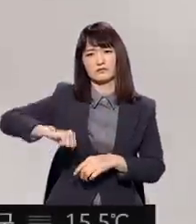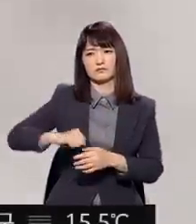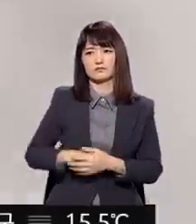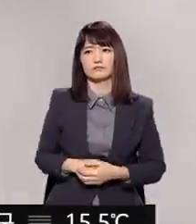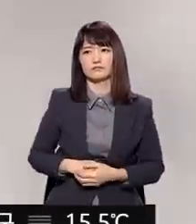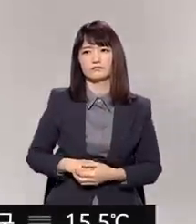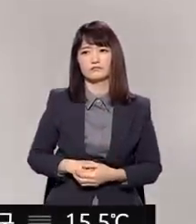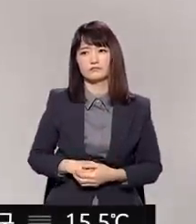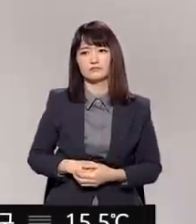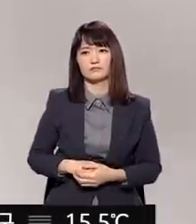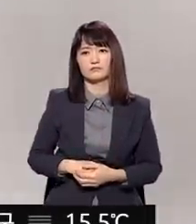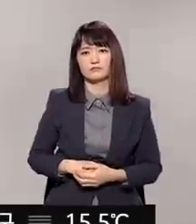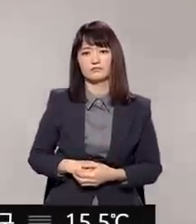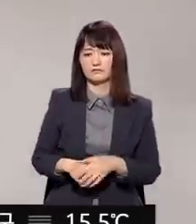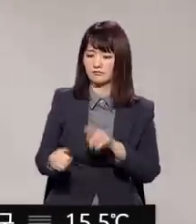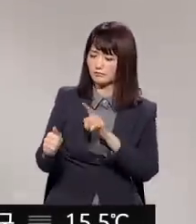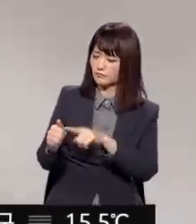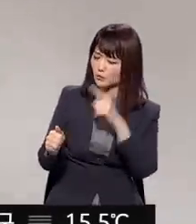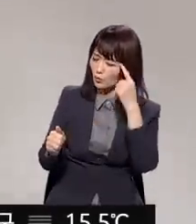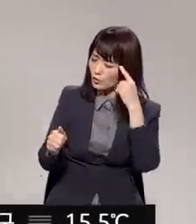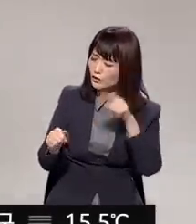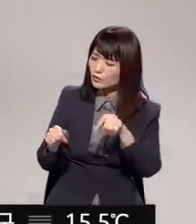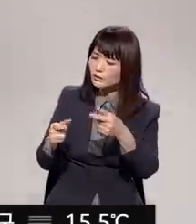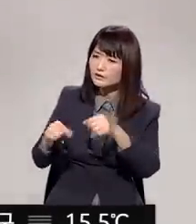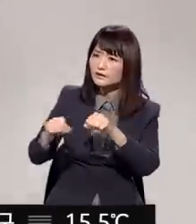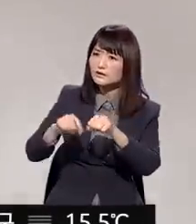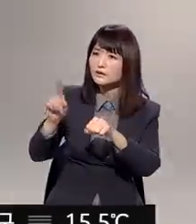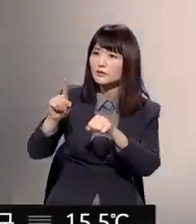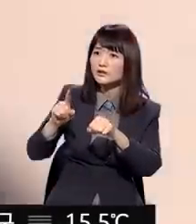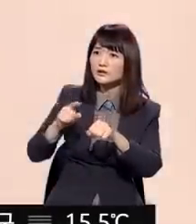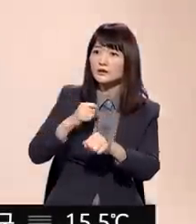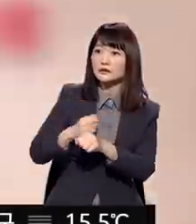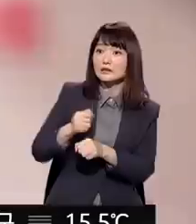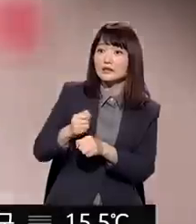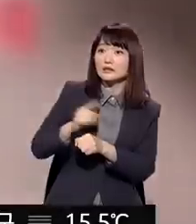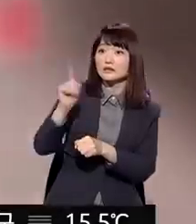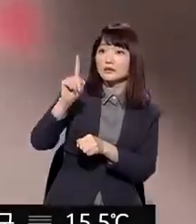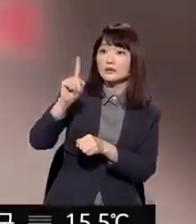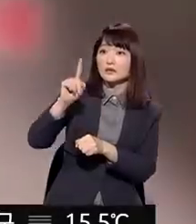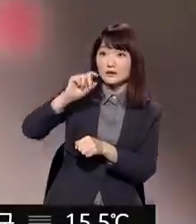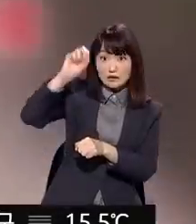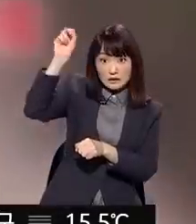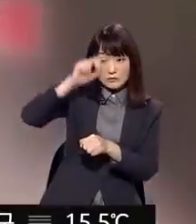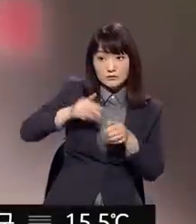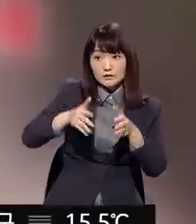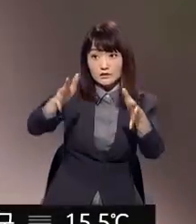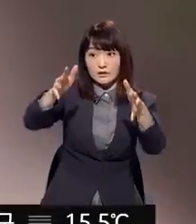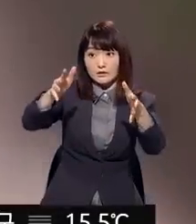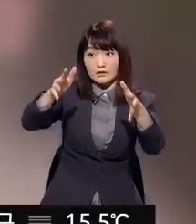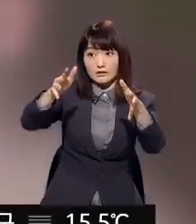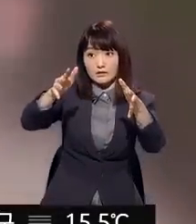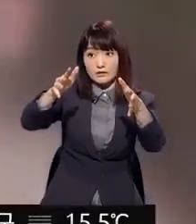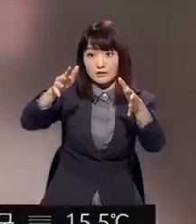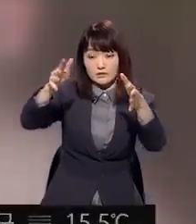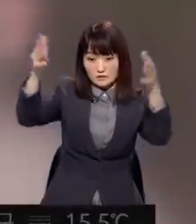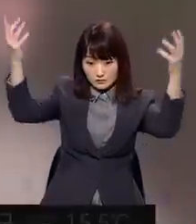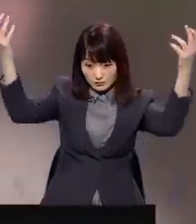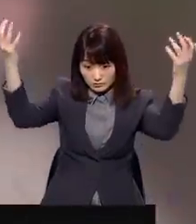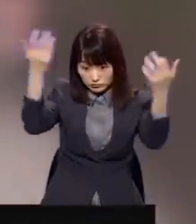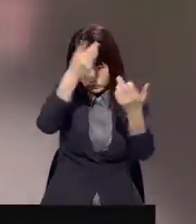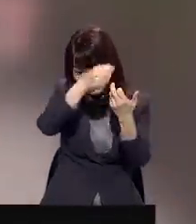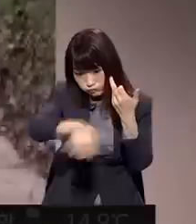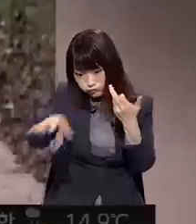강아지 주인도 얘가 왜 이러지 하면서 당황하던 찰나에 갑자기 돌과 흙더미가